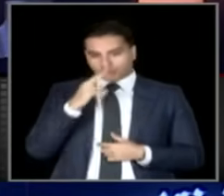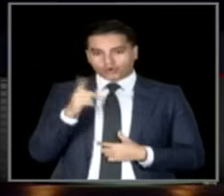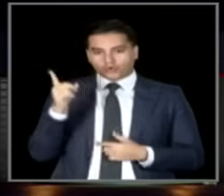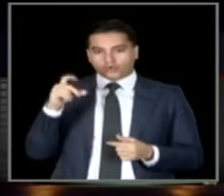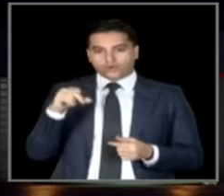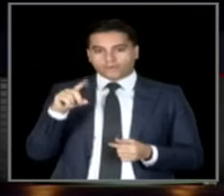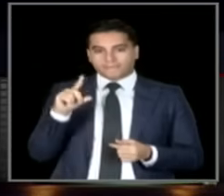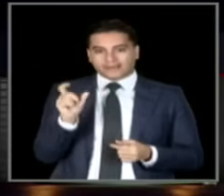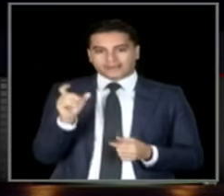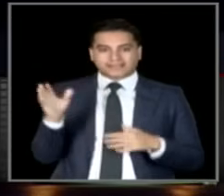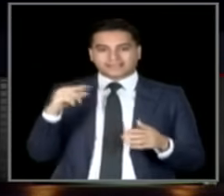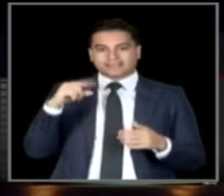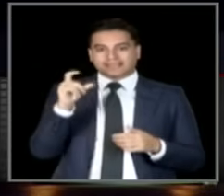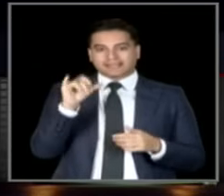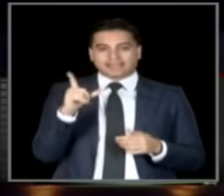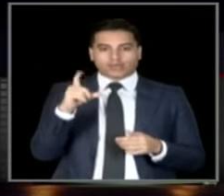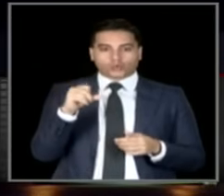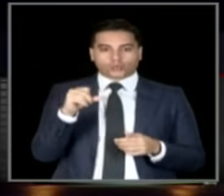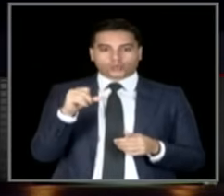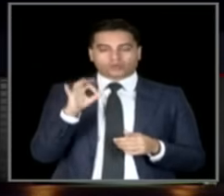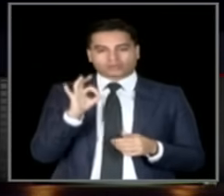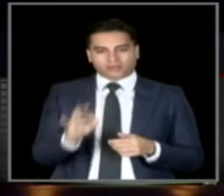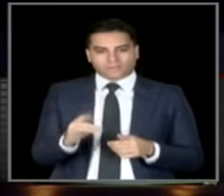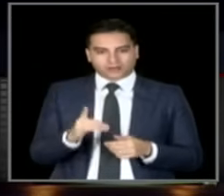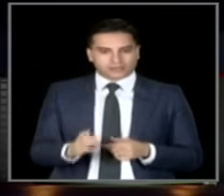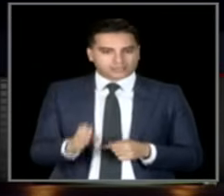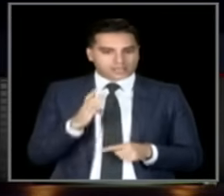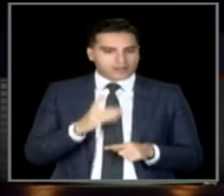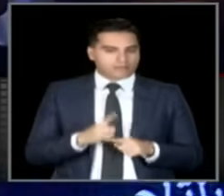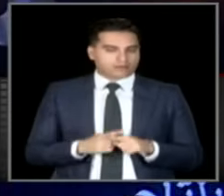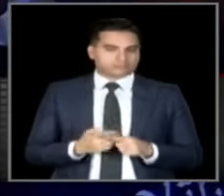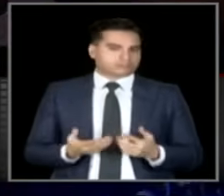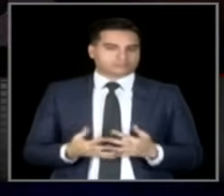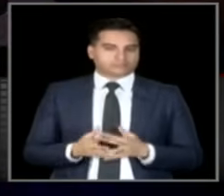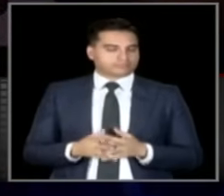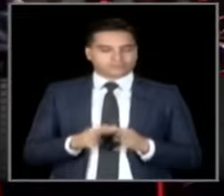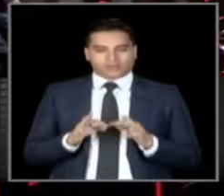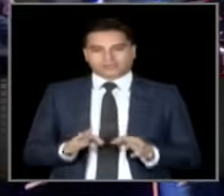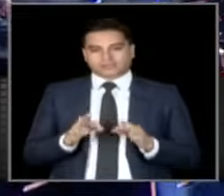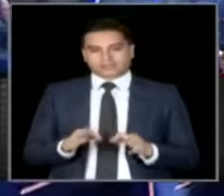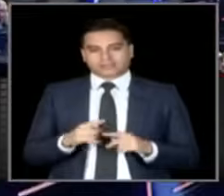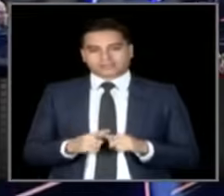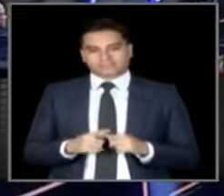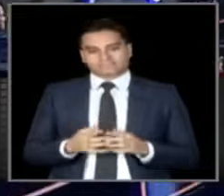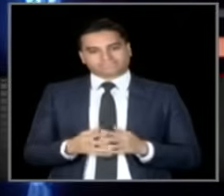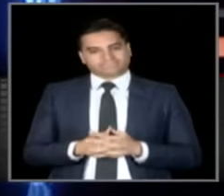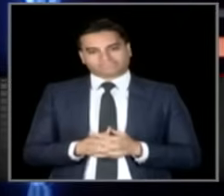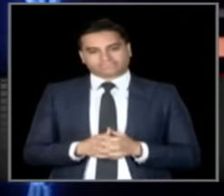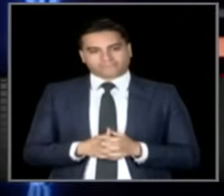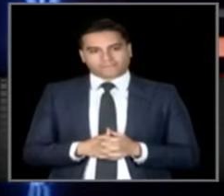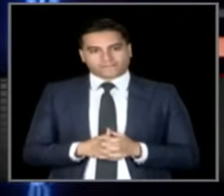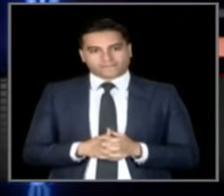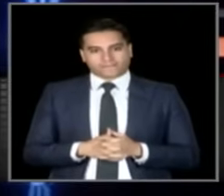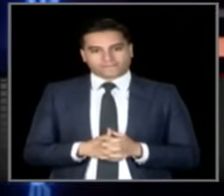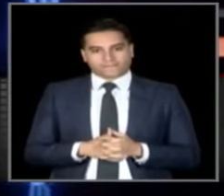دينيرو. روبرت دينيرو طبعاً إجابة خاطئة. جداً جداً جداً. عايزة أجرب أدوس. جرب يدوس.